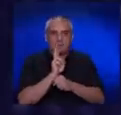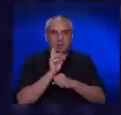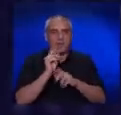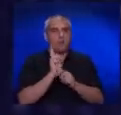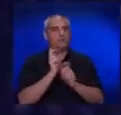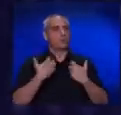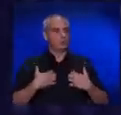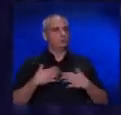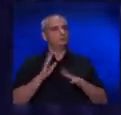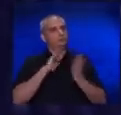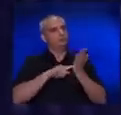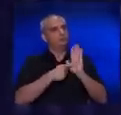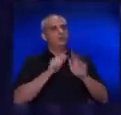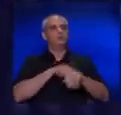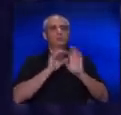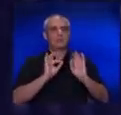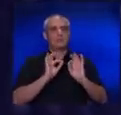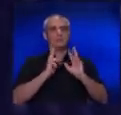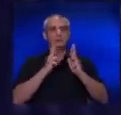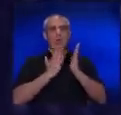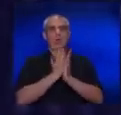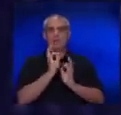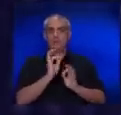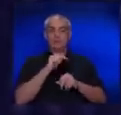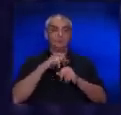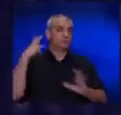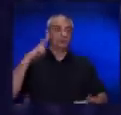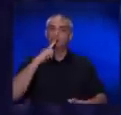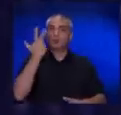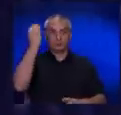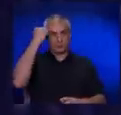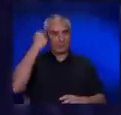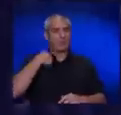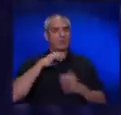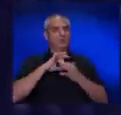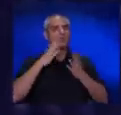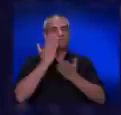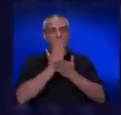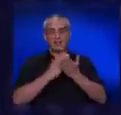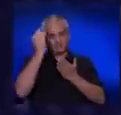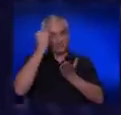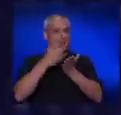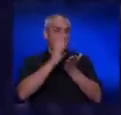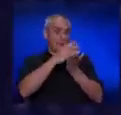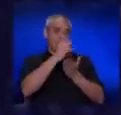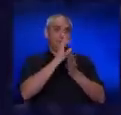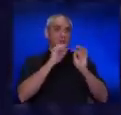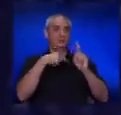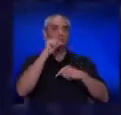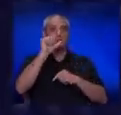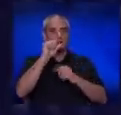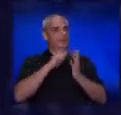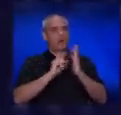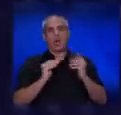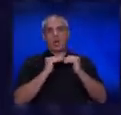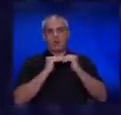על מנת שישתקף בזמן אמת באופן אמין. במהלך שלוש שנות הלימוד אנו נפרדים מכמחצית מן התלמידים שהחלו את שנה א' בשל אי